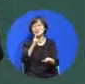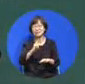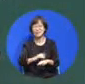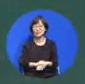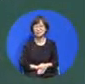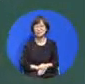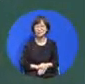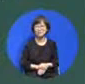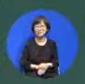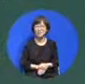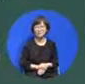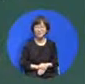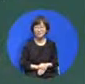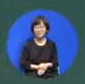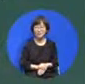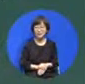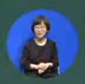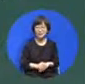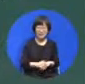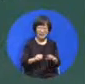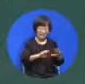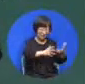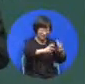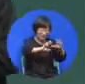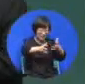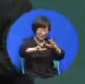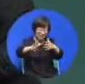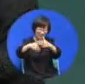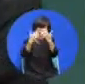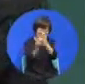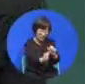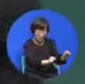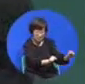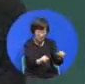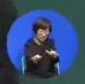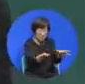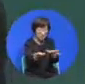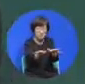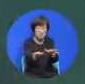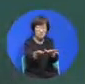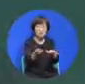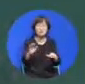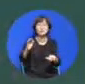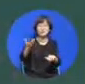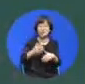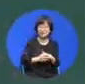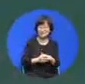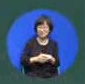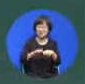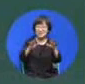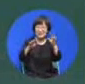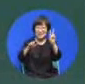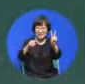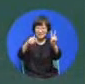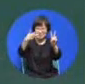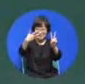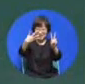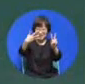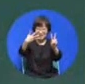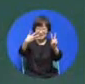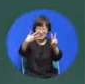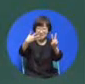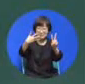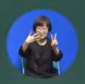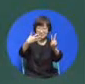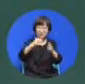remnants rise up with the strength of God, God is going to shake all the heavens and the earth and all the nations. 8절에 뭐라고 되어 있습니까? What does verse 8 say?